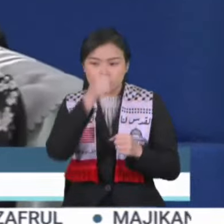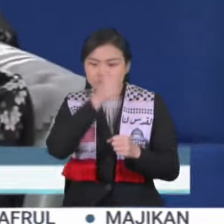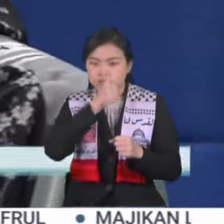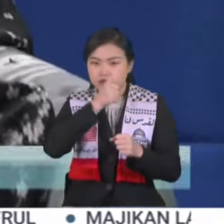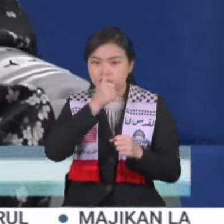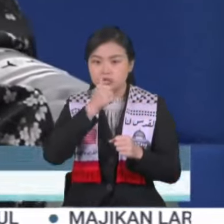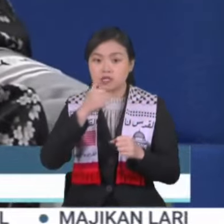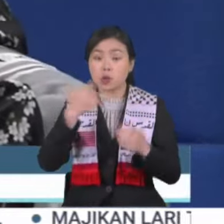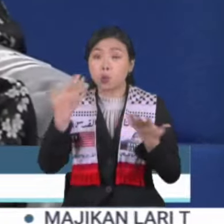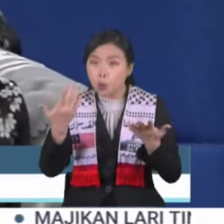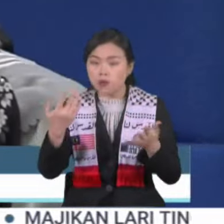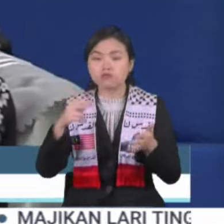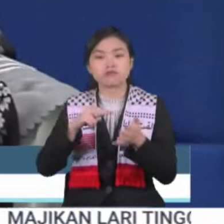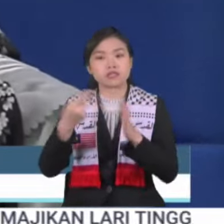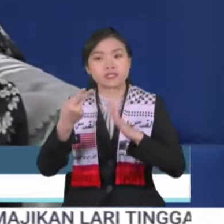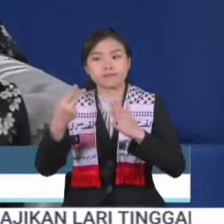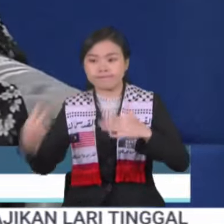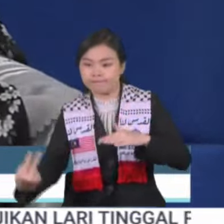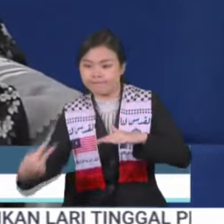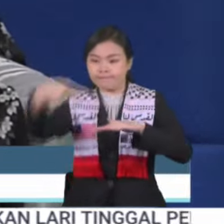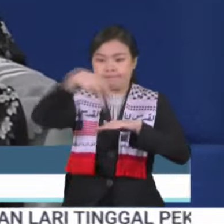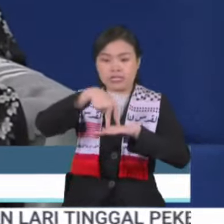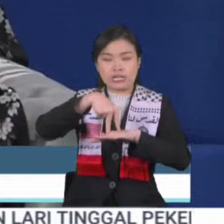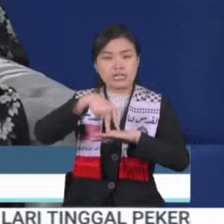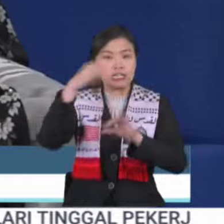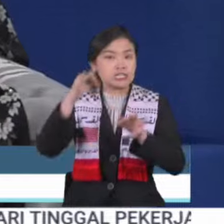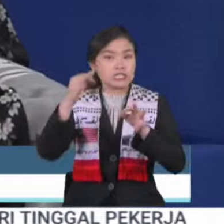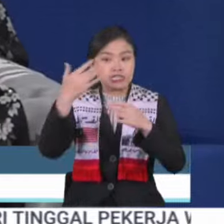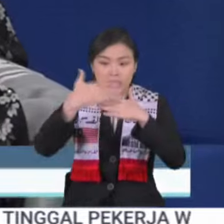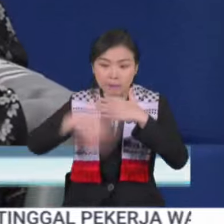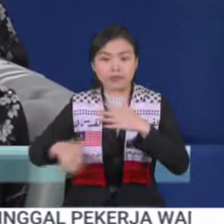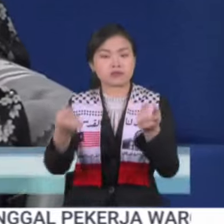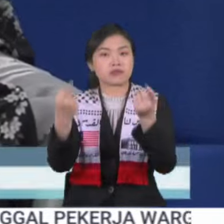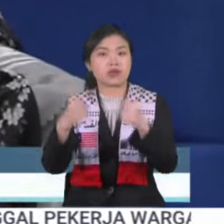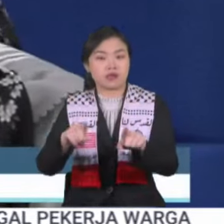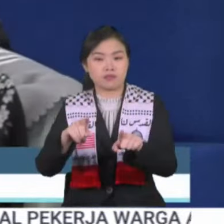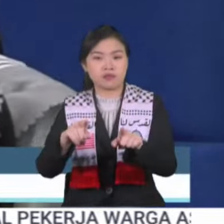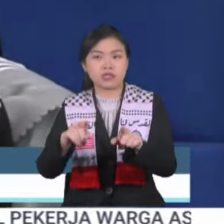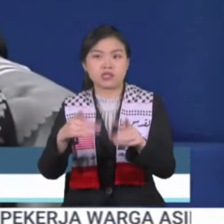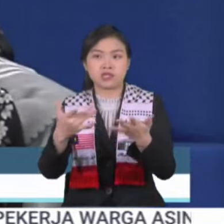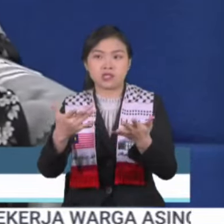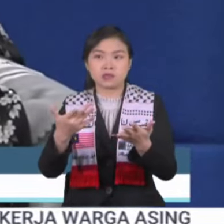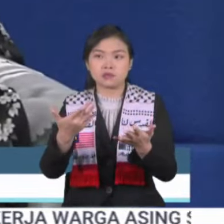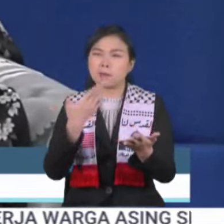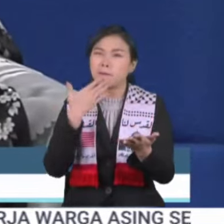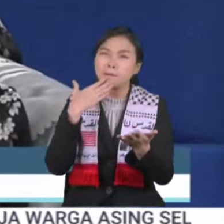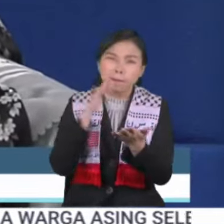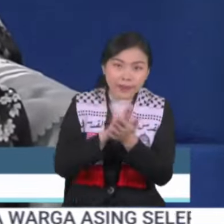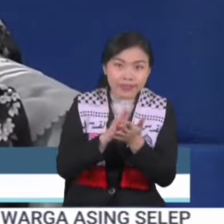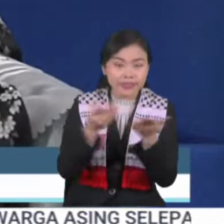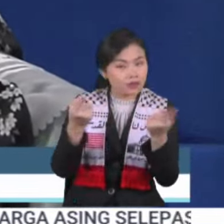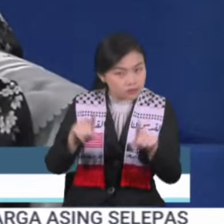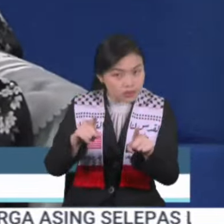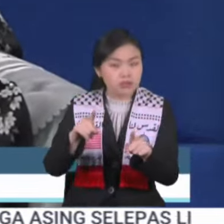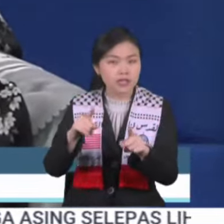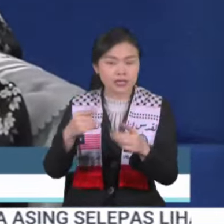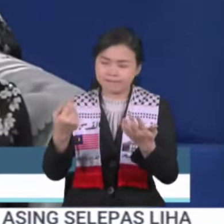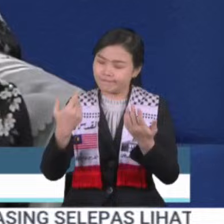seseorang bangkit semula selepas berlakunya sesuatu kejadian yang tidak menyeronokkan ataupun kejadian yang